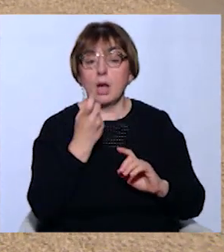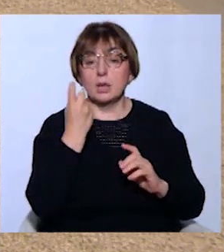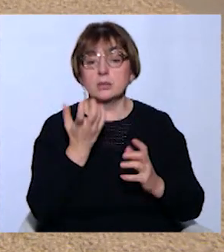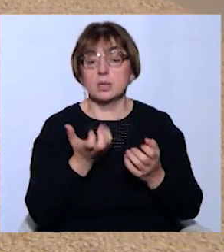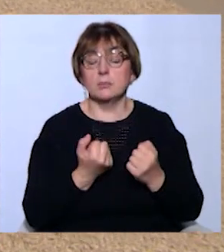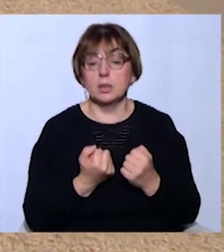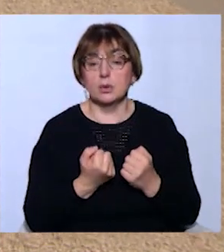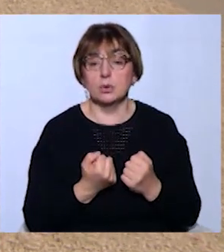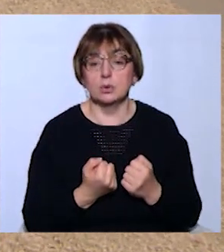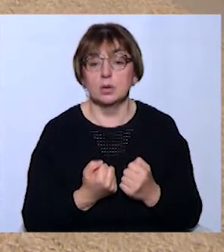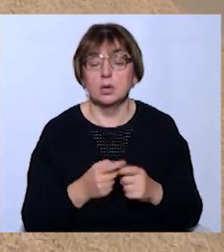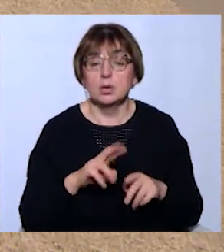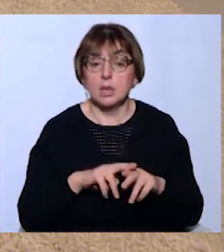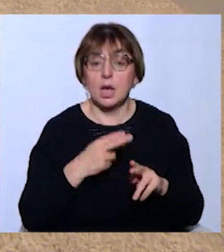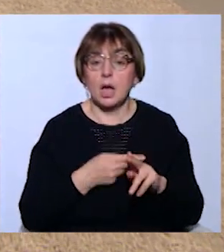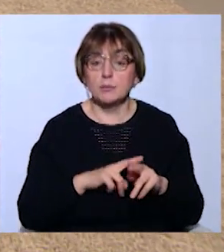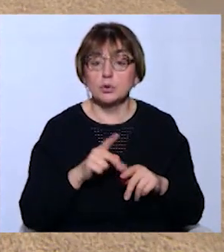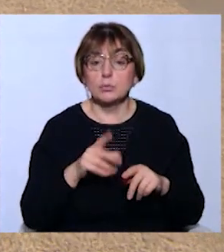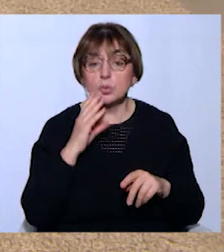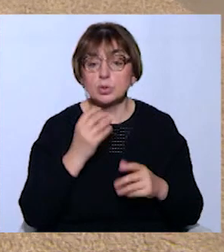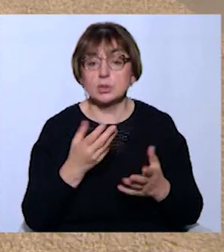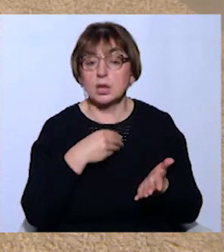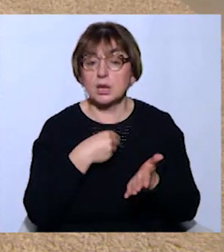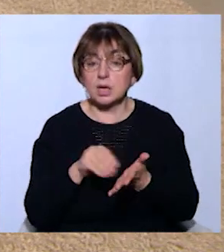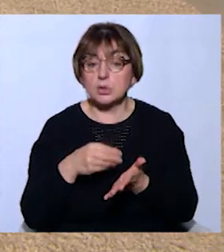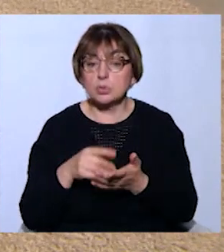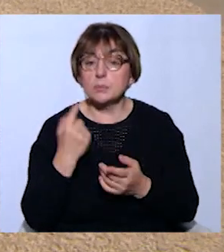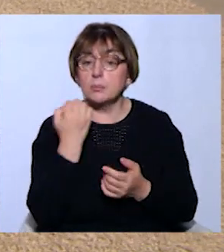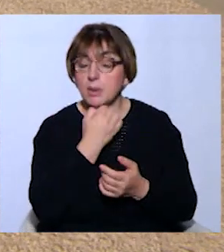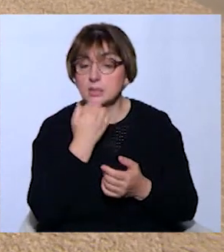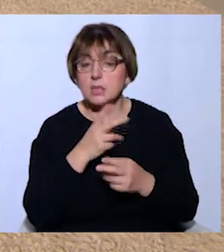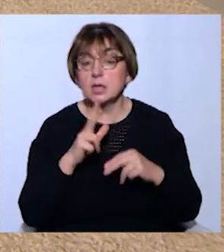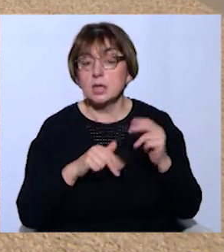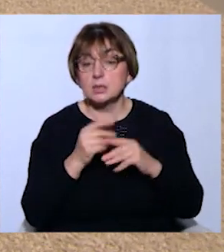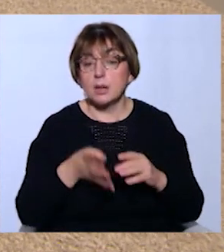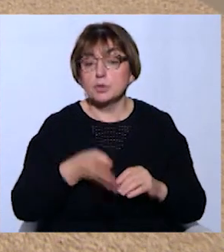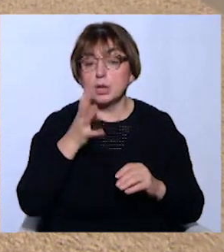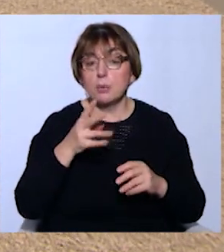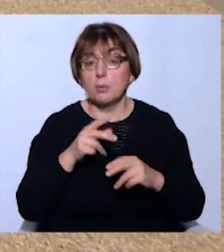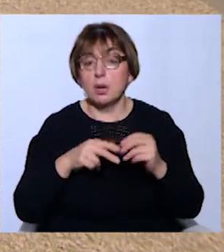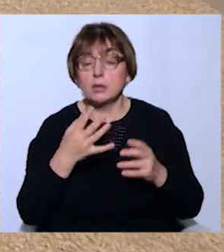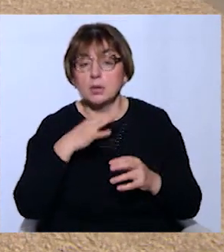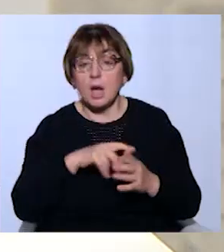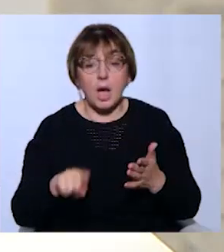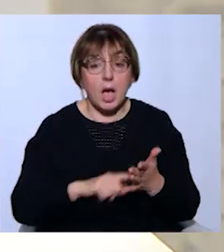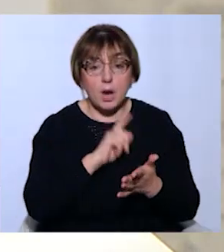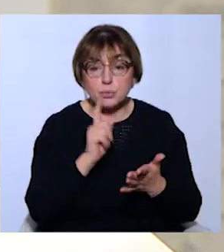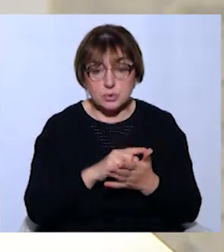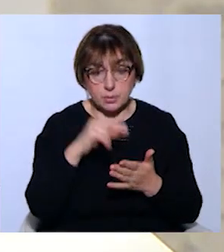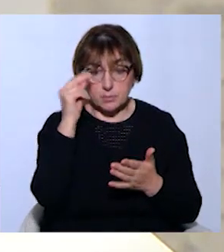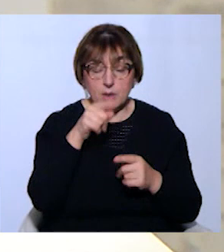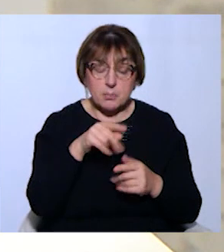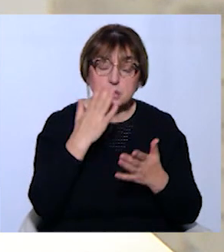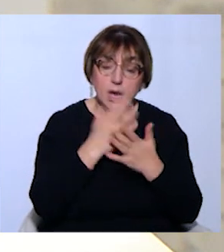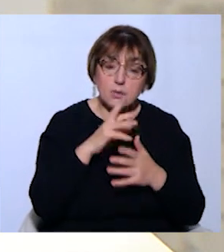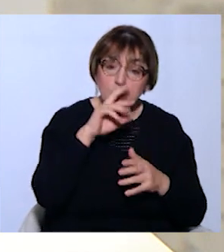მიიღონ და ამიტომ როდესაც ყიდულობთ ესეთ მასალებს, სამშენებლო მასალებს, აუცილებლად შეისწავლეთ აქვს თუ